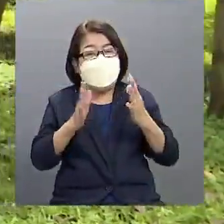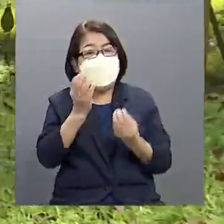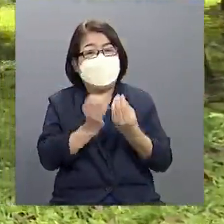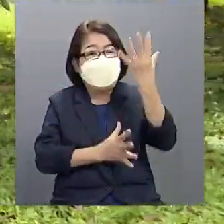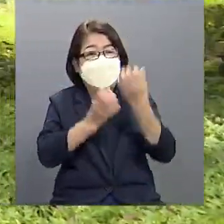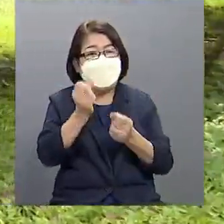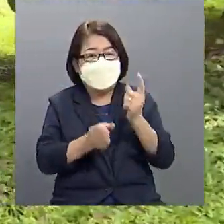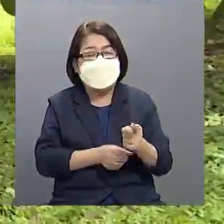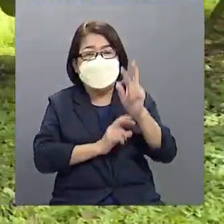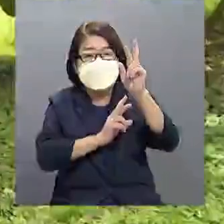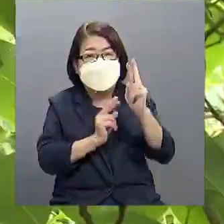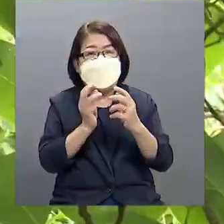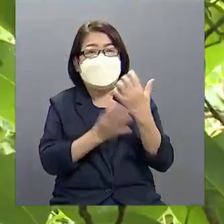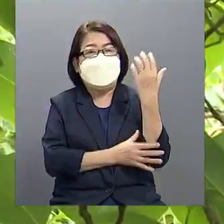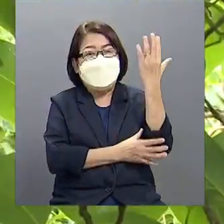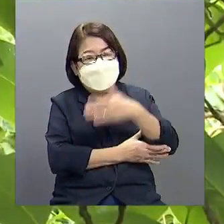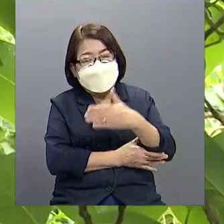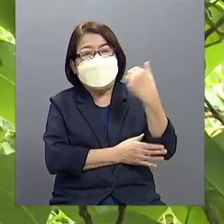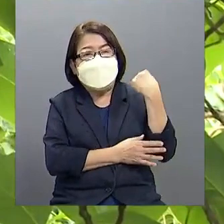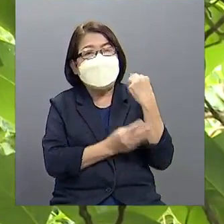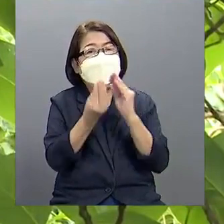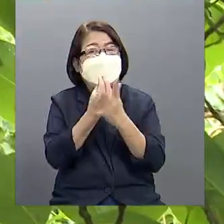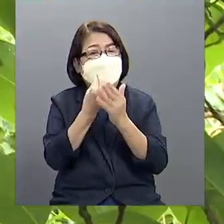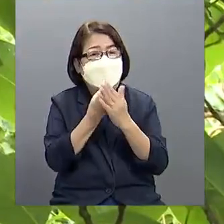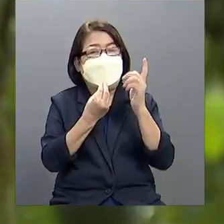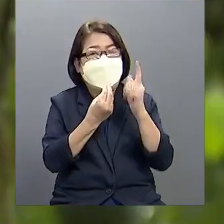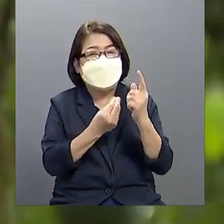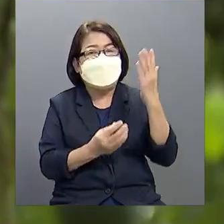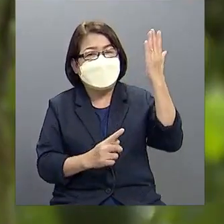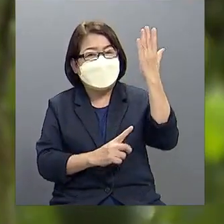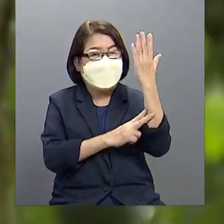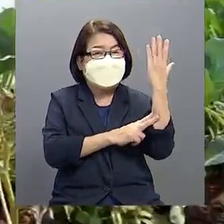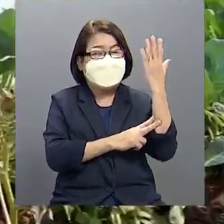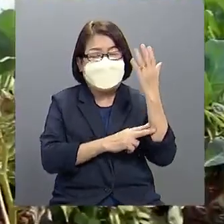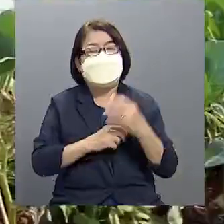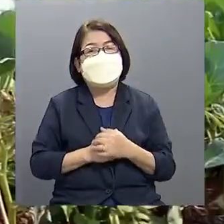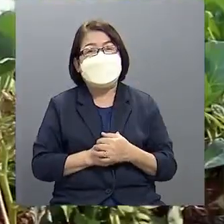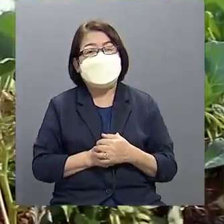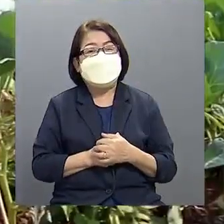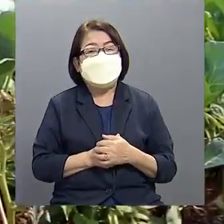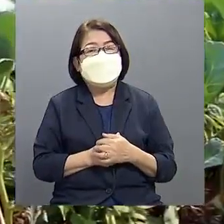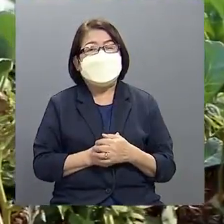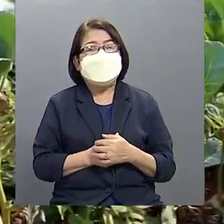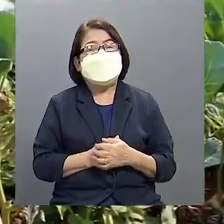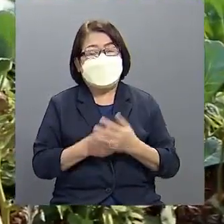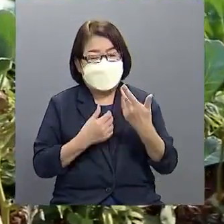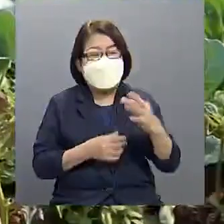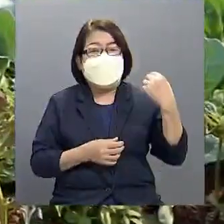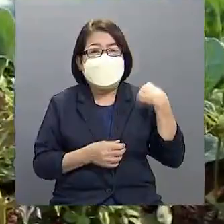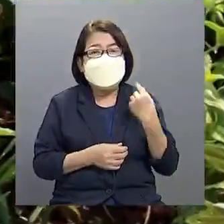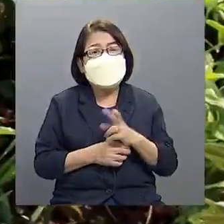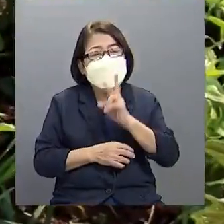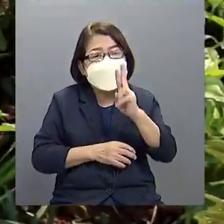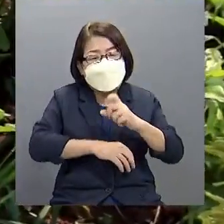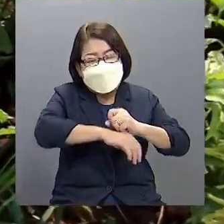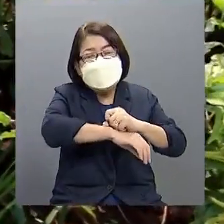ความเสีหายโดยเฉพาะส่วนผลไม้ควรผกยดคลำยันกิงและลําต้นของไม้ผลให้มนคงแ็แรงนอกจากนี้ก็ควรระวงสตูดพชจำพวกน